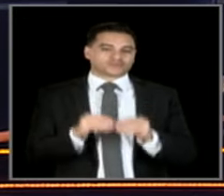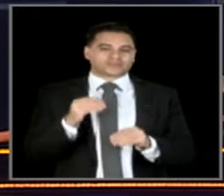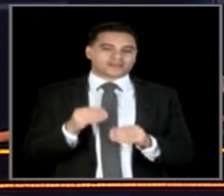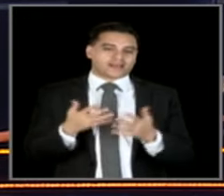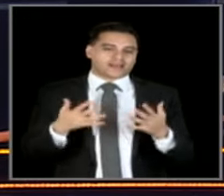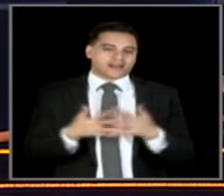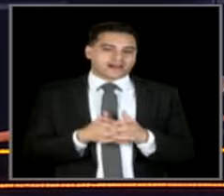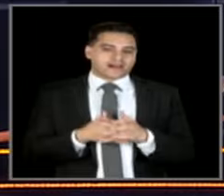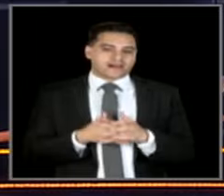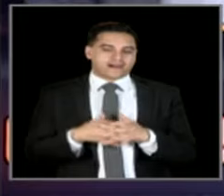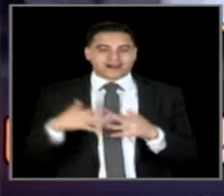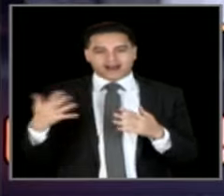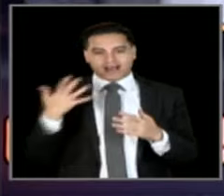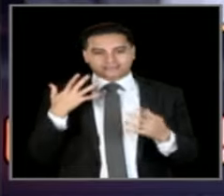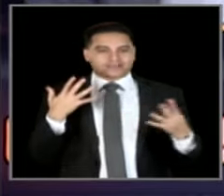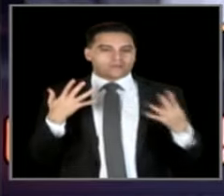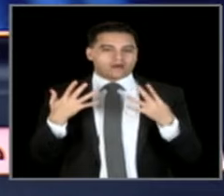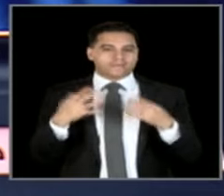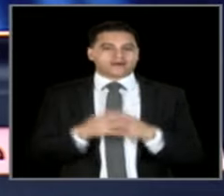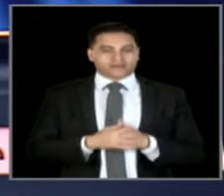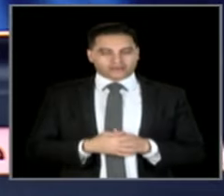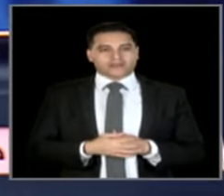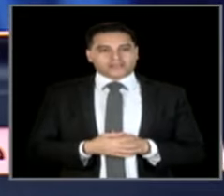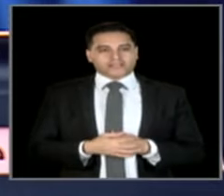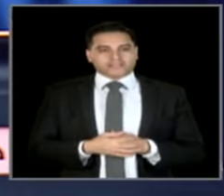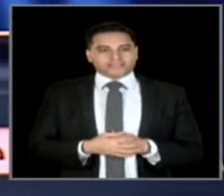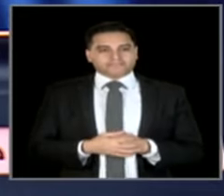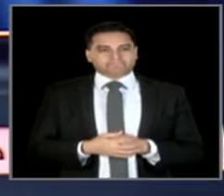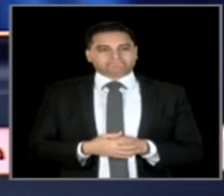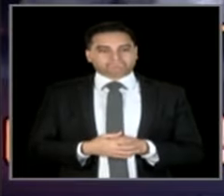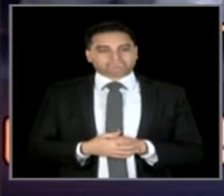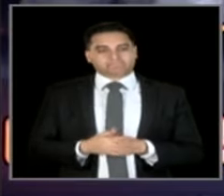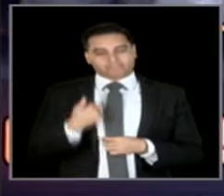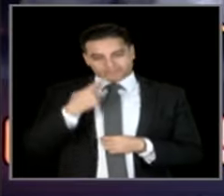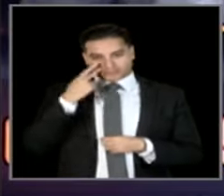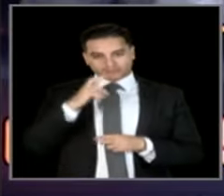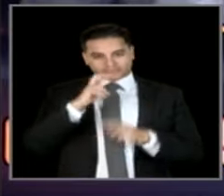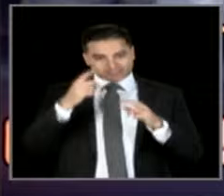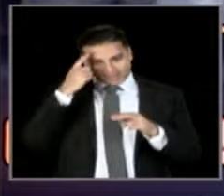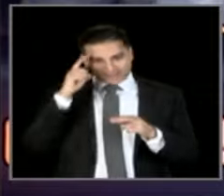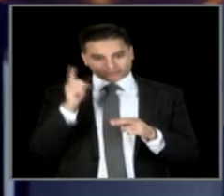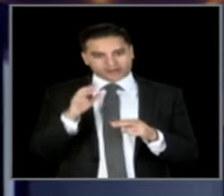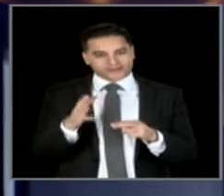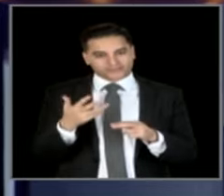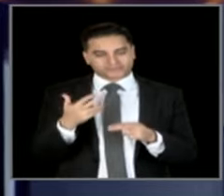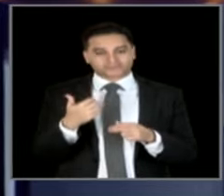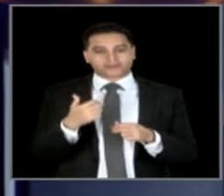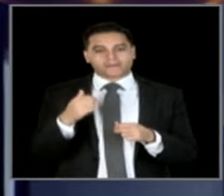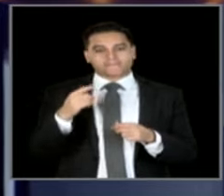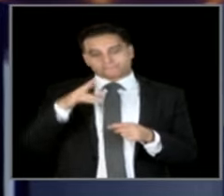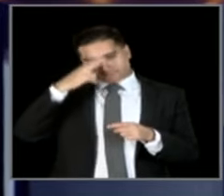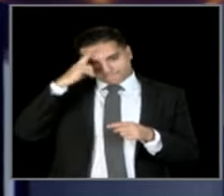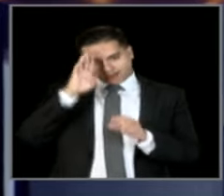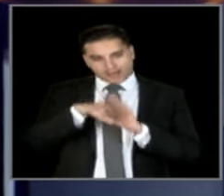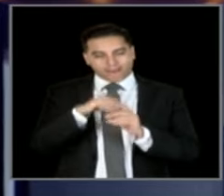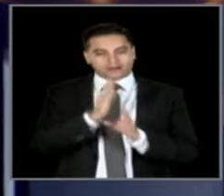اقوله خمس اجابات صحيحه واربع اجابات صحيحه تعالوا نشوف الاسئله اللي ما تجاوبت من قم